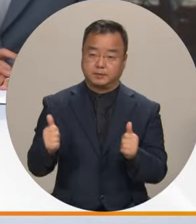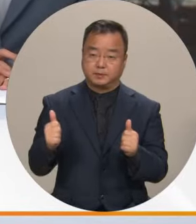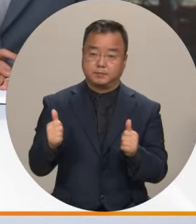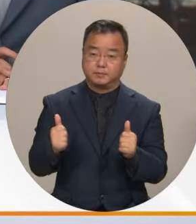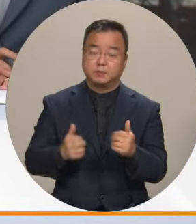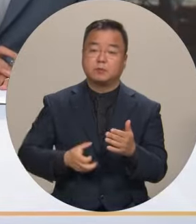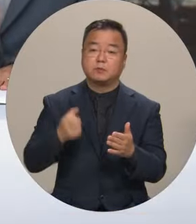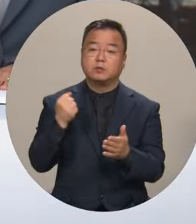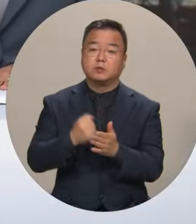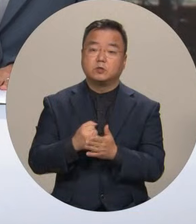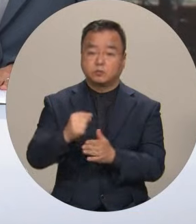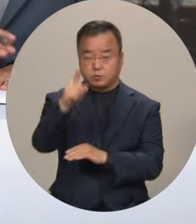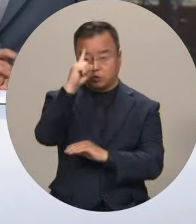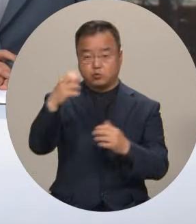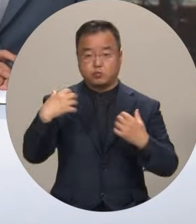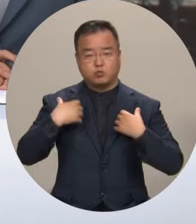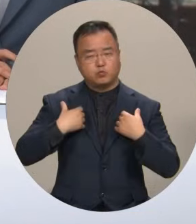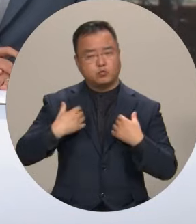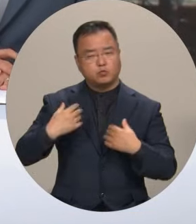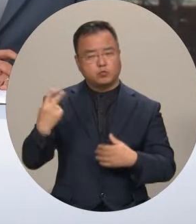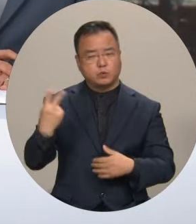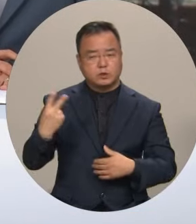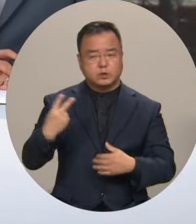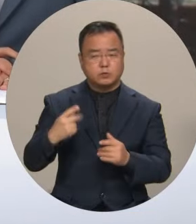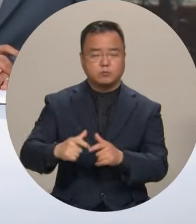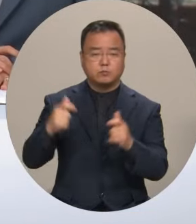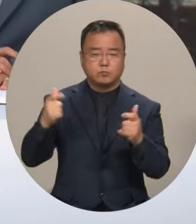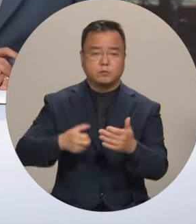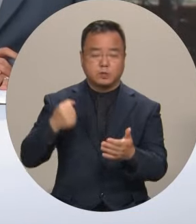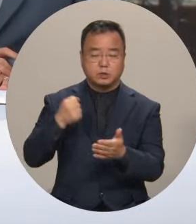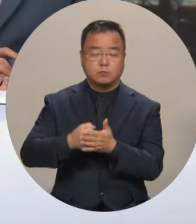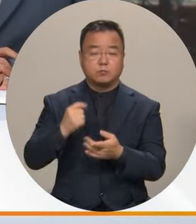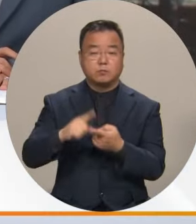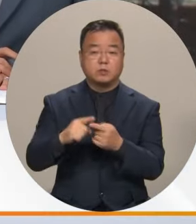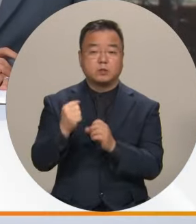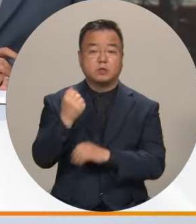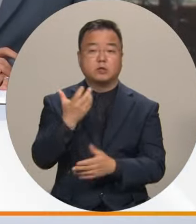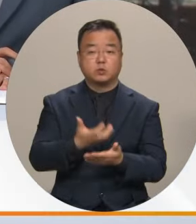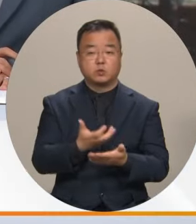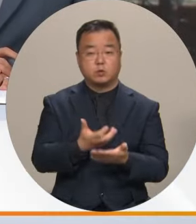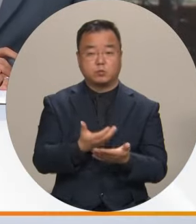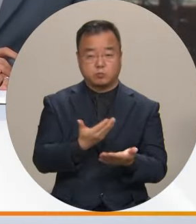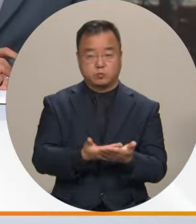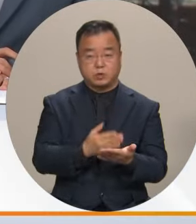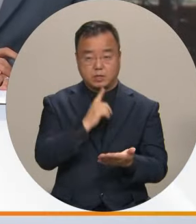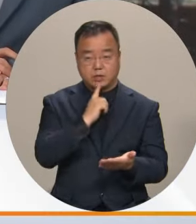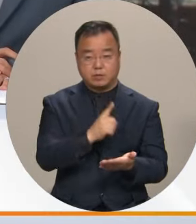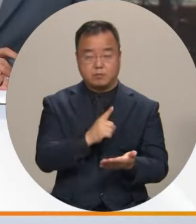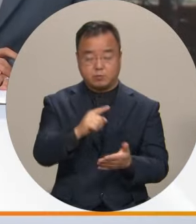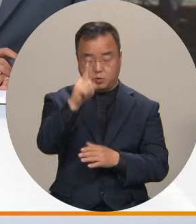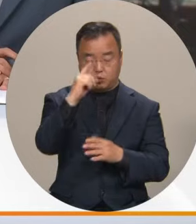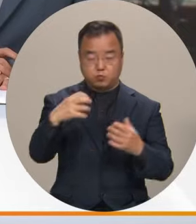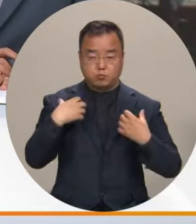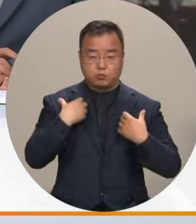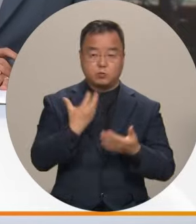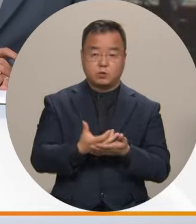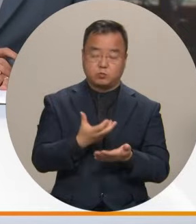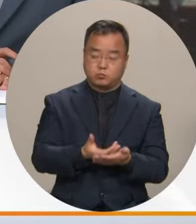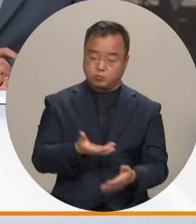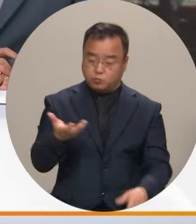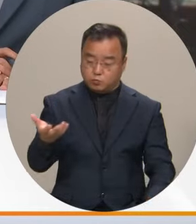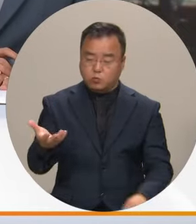정부에 당초에 2천명 어떻게 정했는지 근거를 요구했었습니다 그렇다면이 정부의 제출 근거가